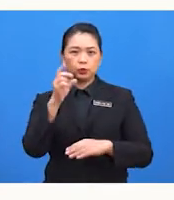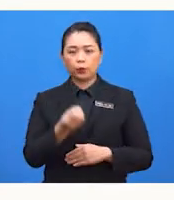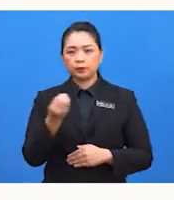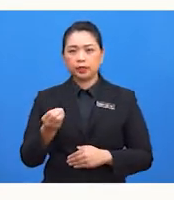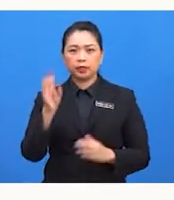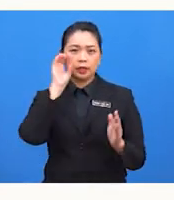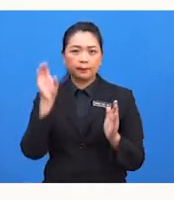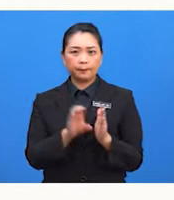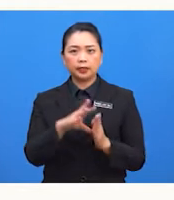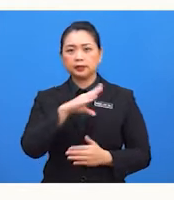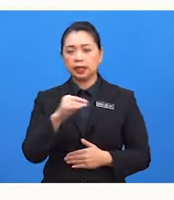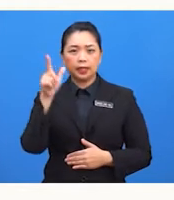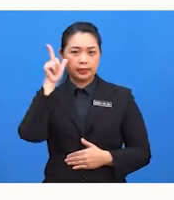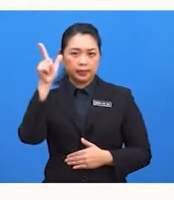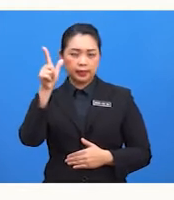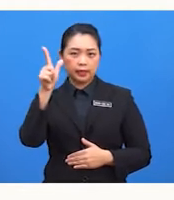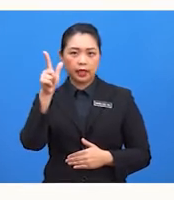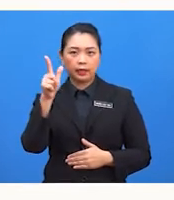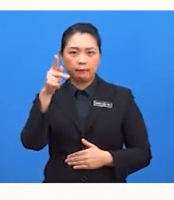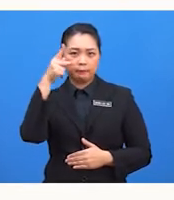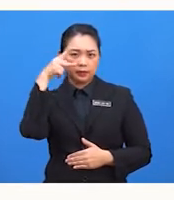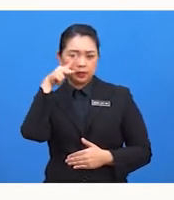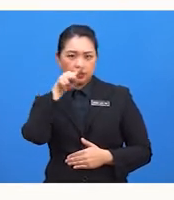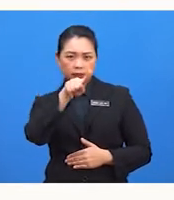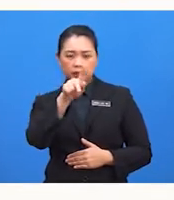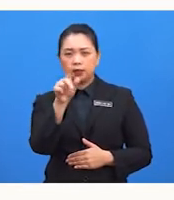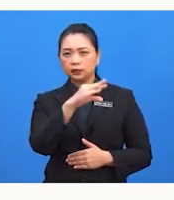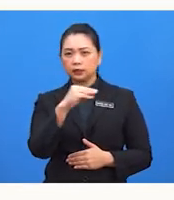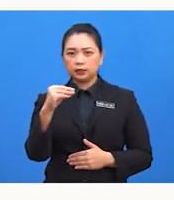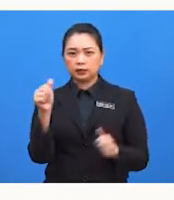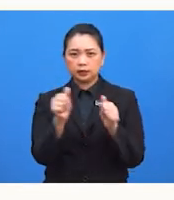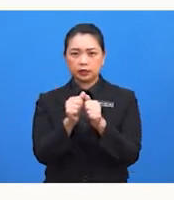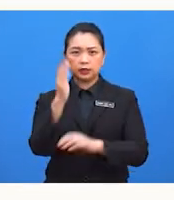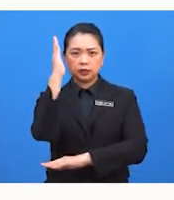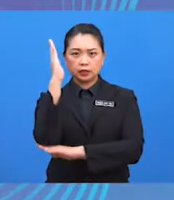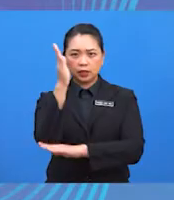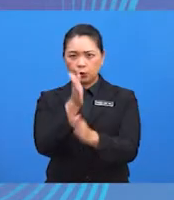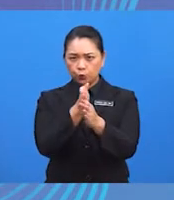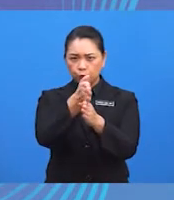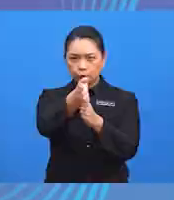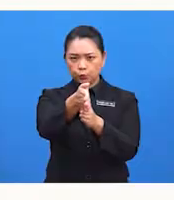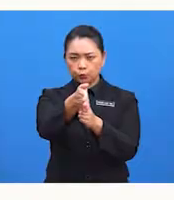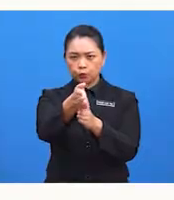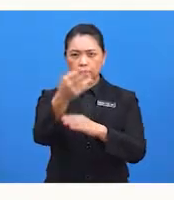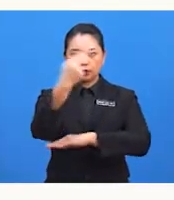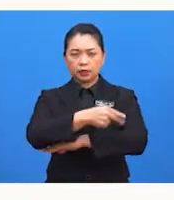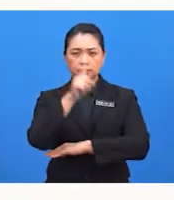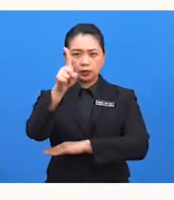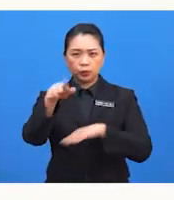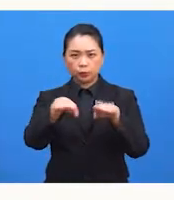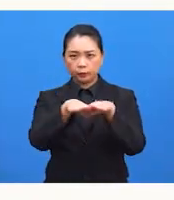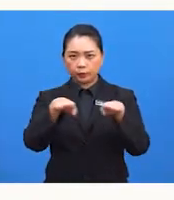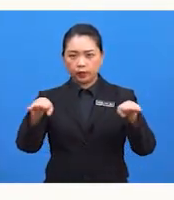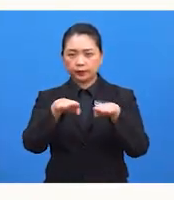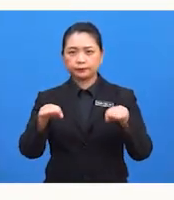pandangan dengan tegak lurus terhadap salah satu permukaan. Yang keempat, berikan